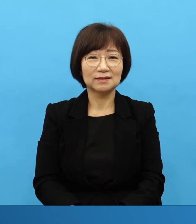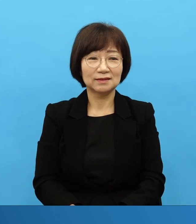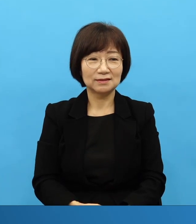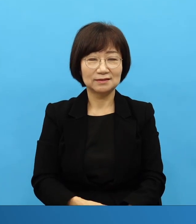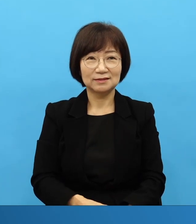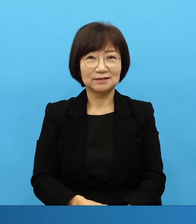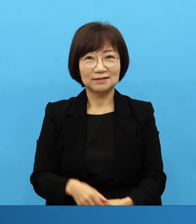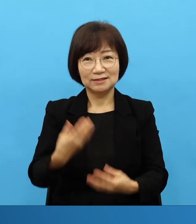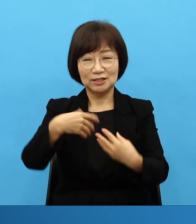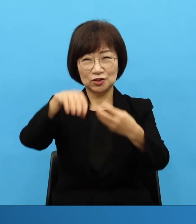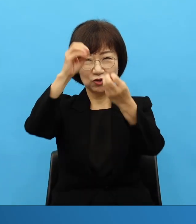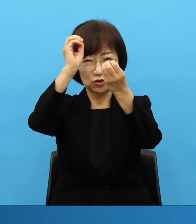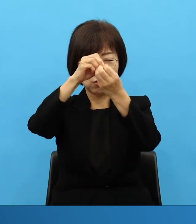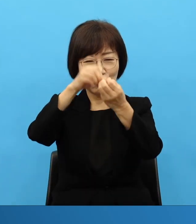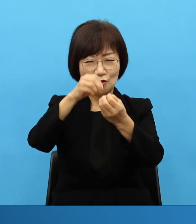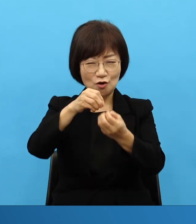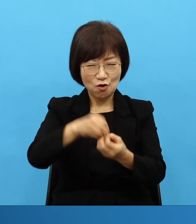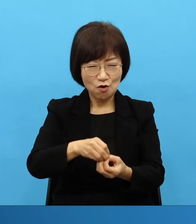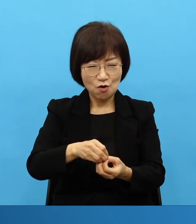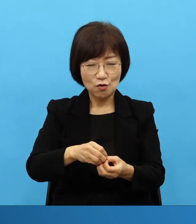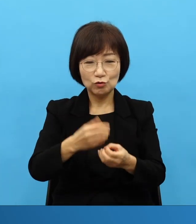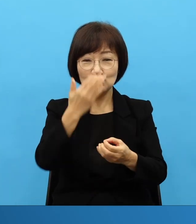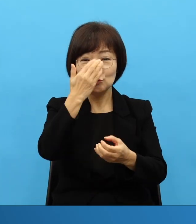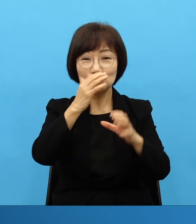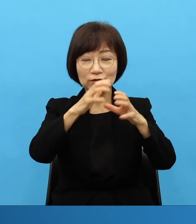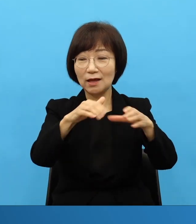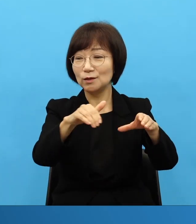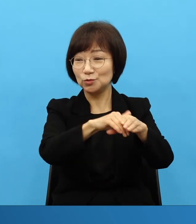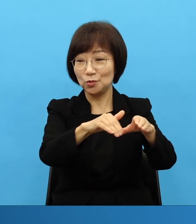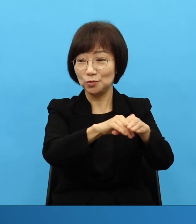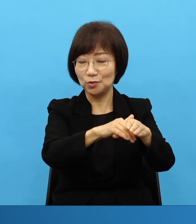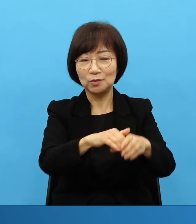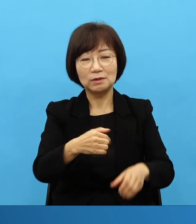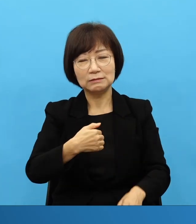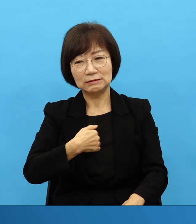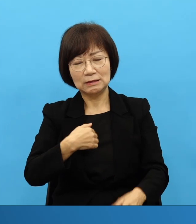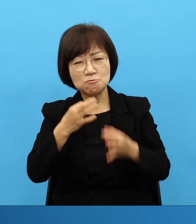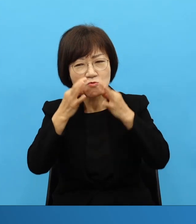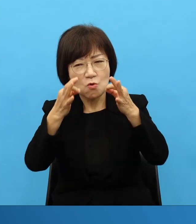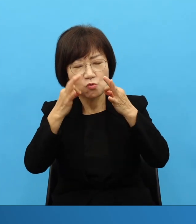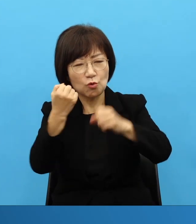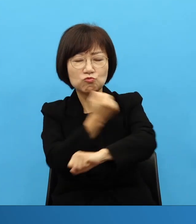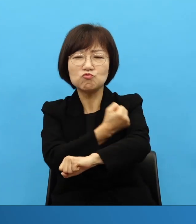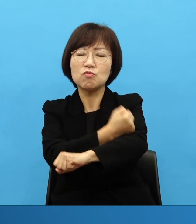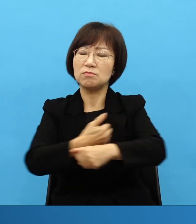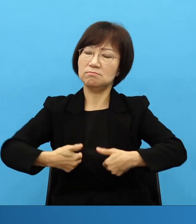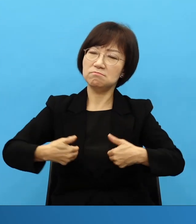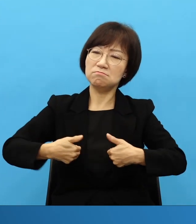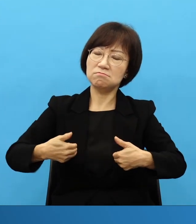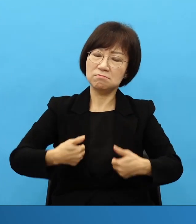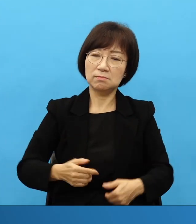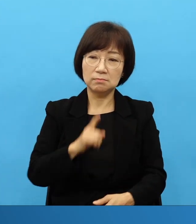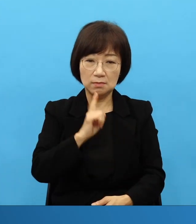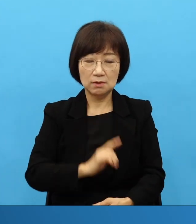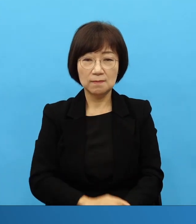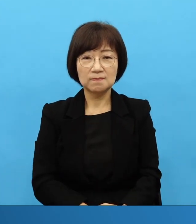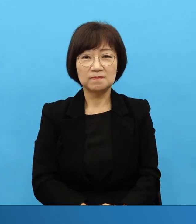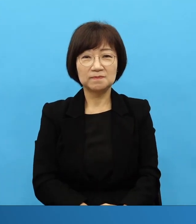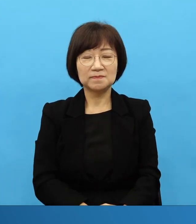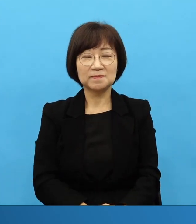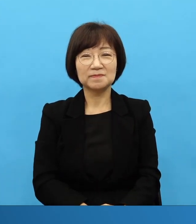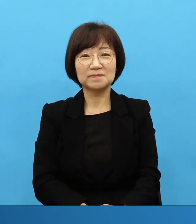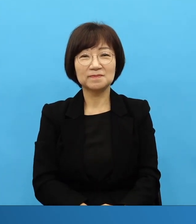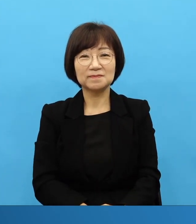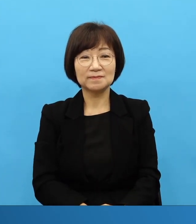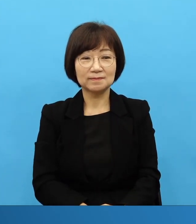겁니다. And that is the belief of the Orthodox Jews. 내가 but that is 만들어낼 수 있는 돈 incorrect. 만들어놓으면 되지. 믿을 필요 없잖아요. If I can just make this, then I could just do that. But we 내가 don't have to 구원받을